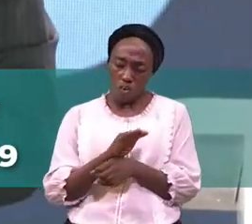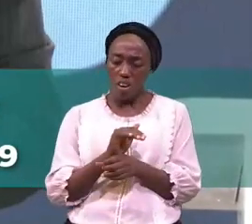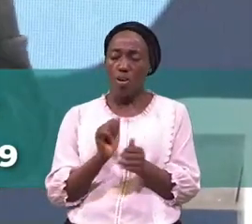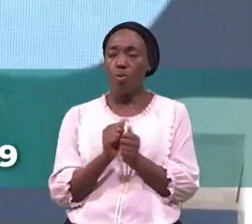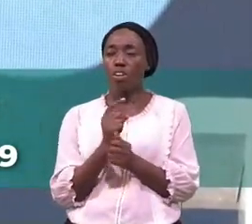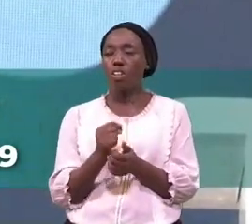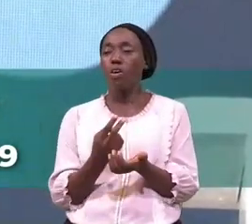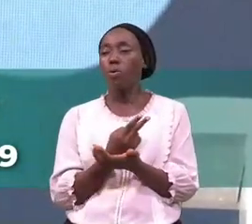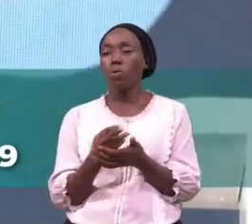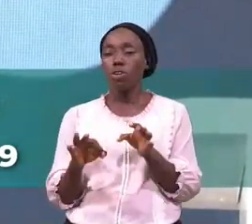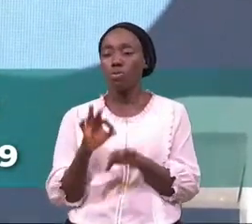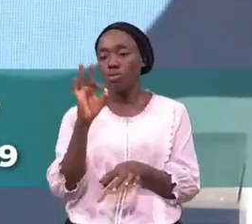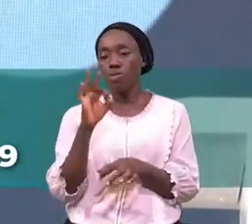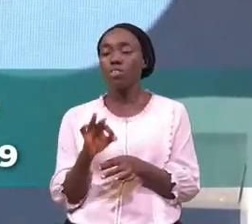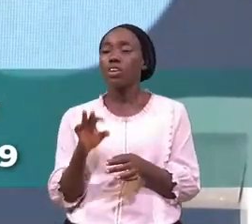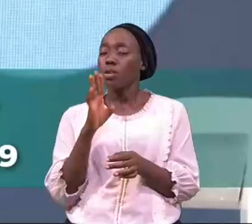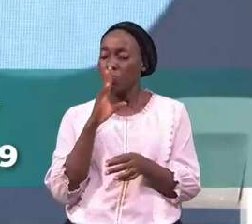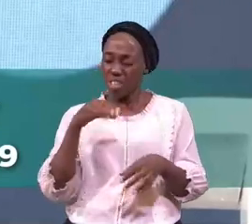Soyez enveloppés du Saint-Esprit.